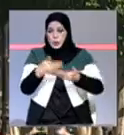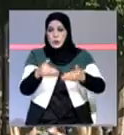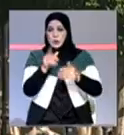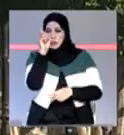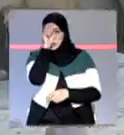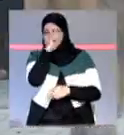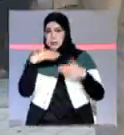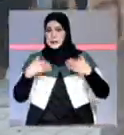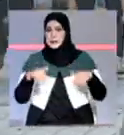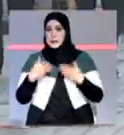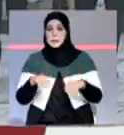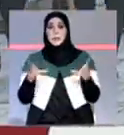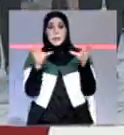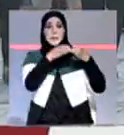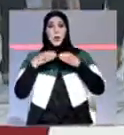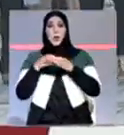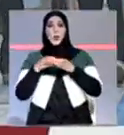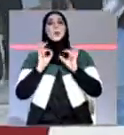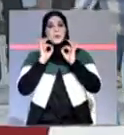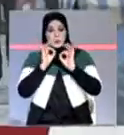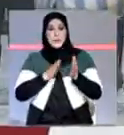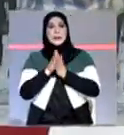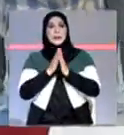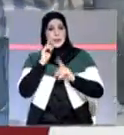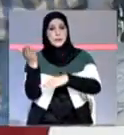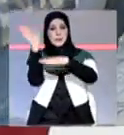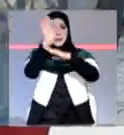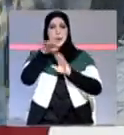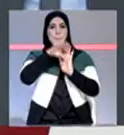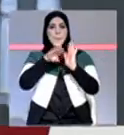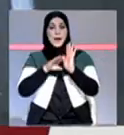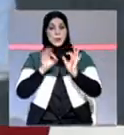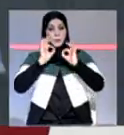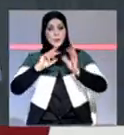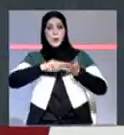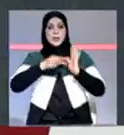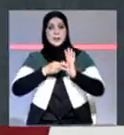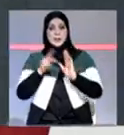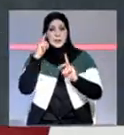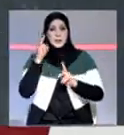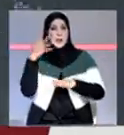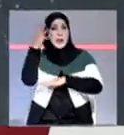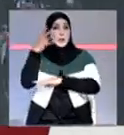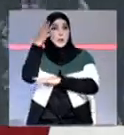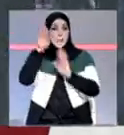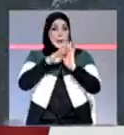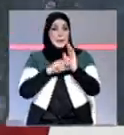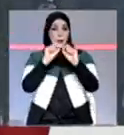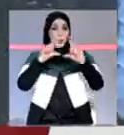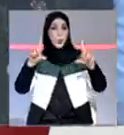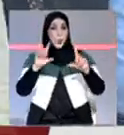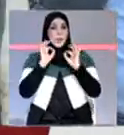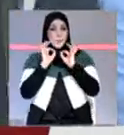الحكومه انها تسعى من خلالها الى طرح جمله من البرامج والاليات في اطار رؤيه استراتيجيه تعتمد